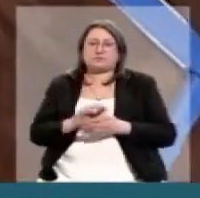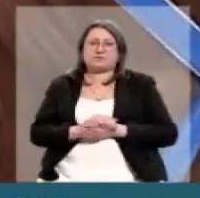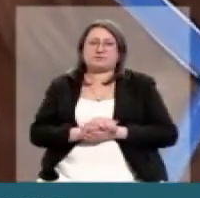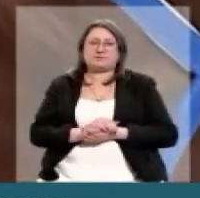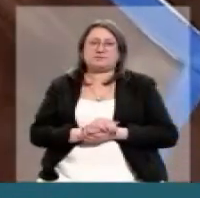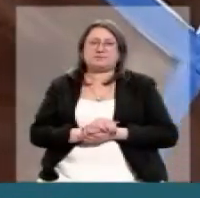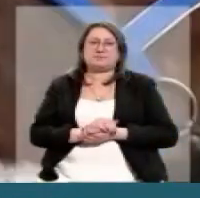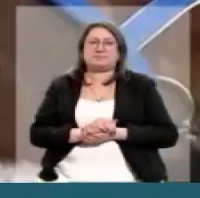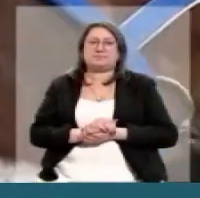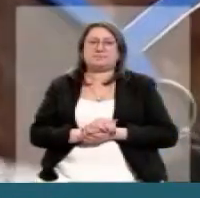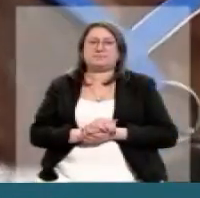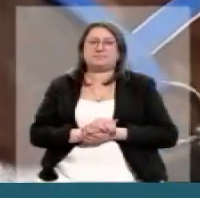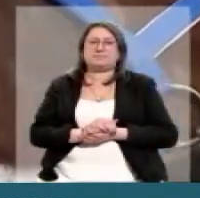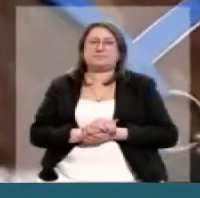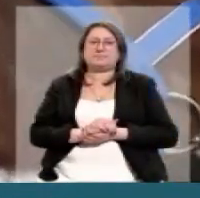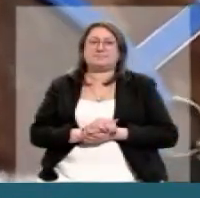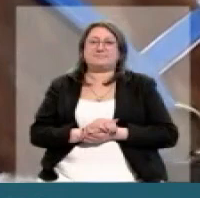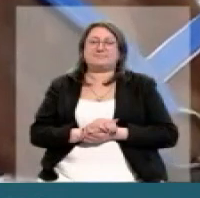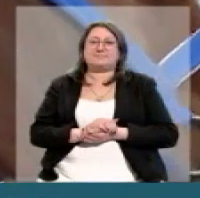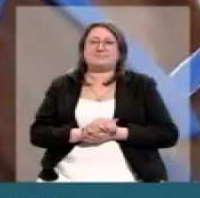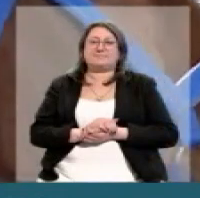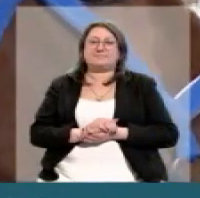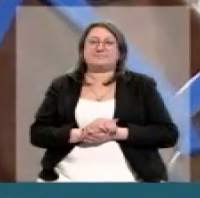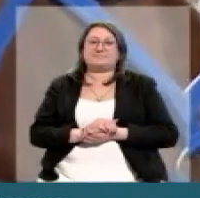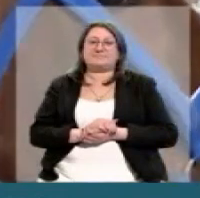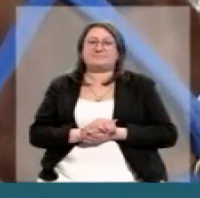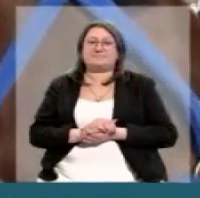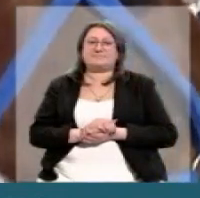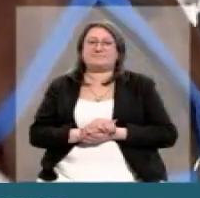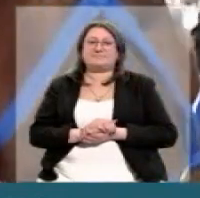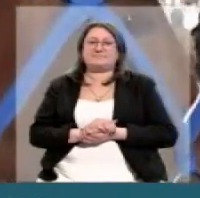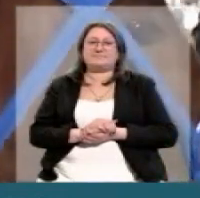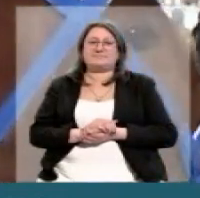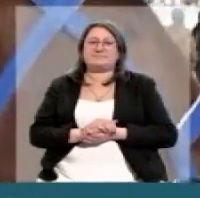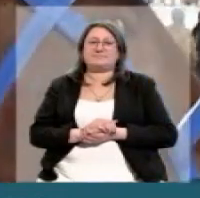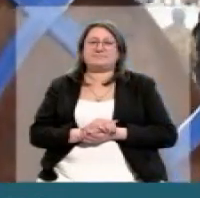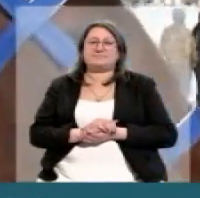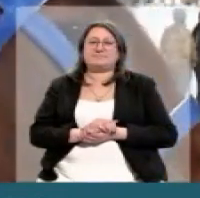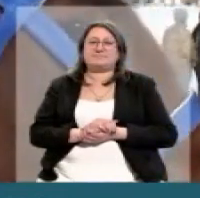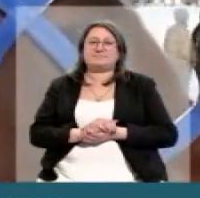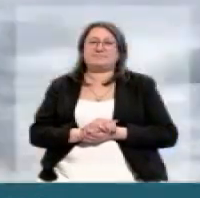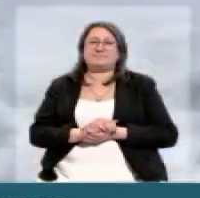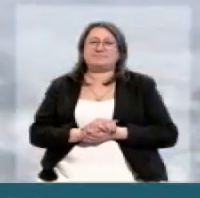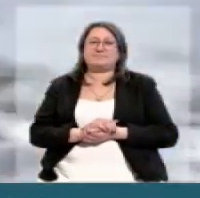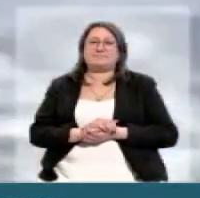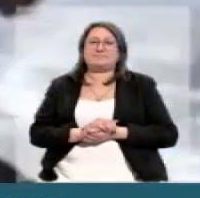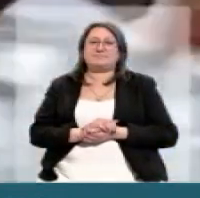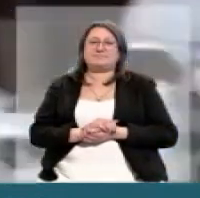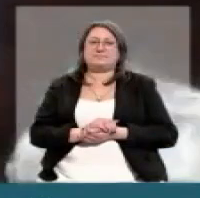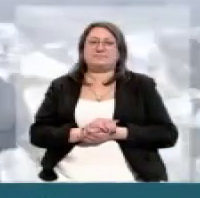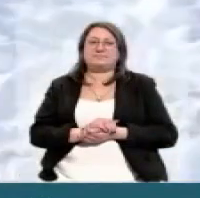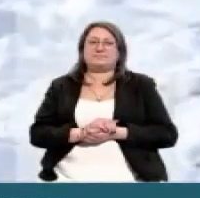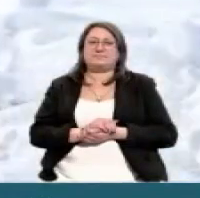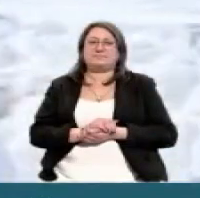жасымнан бастап атқанмын. Басында тай үркейді, сондай үйреткен кезде үркіп не істейді жаман. Үшінші